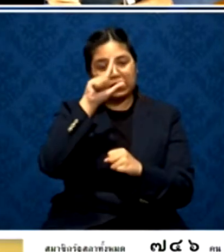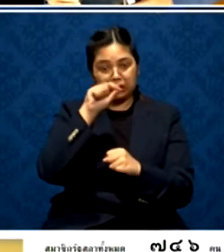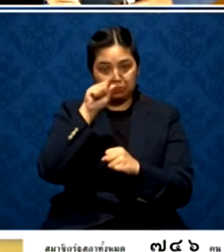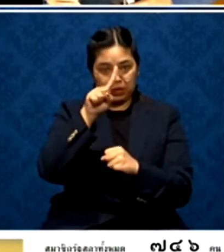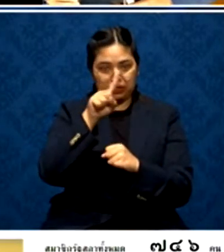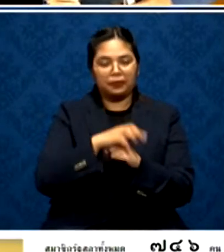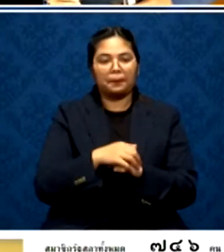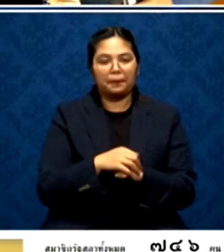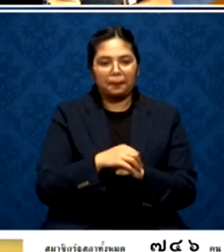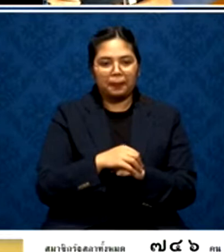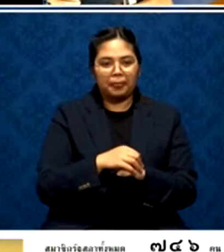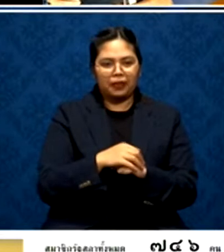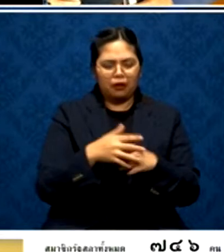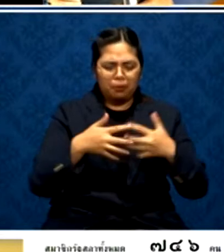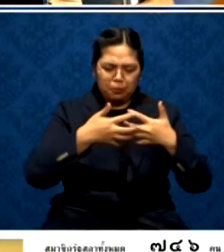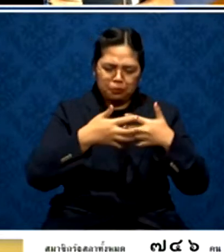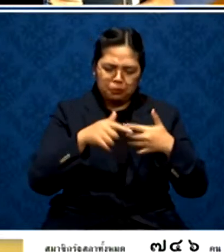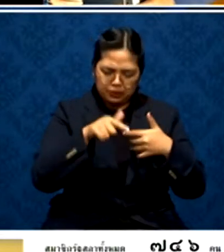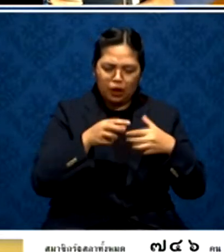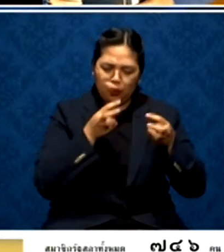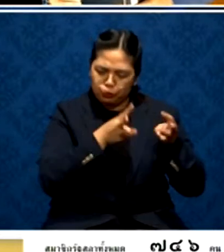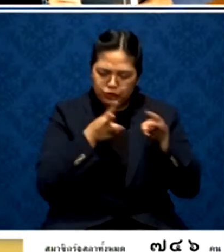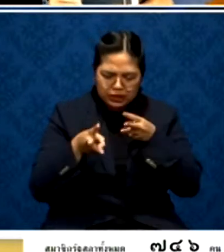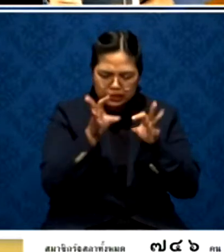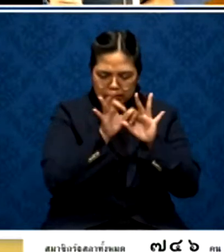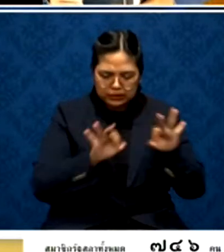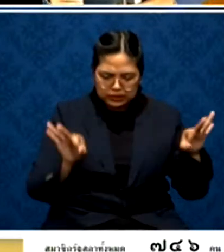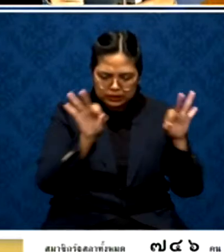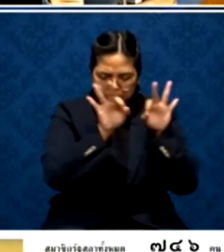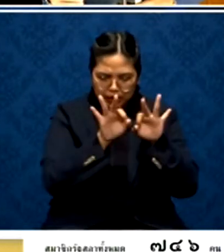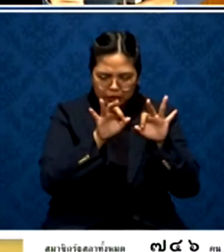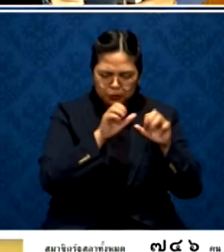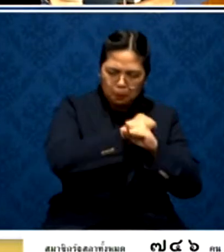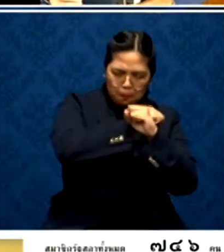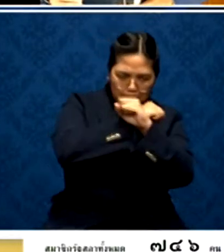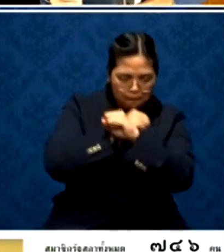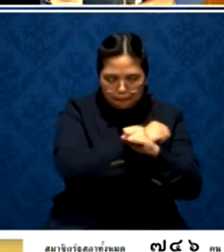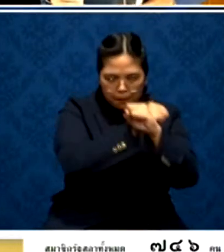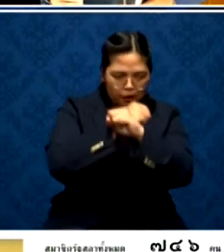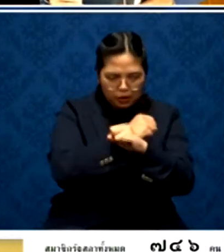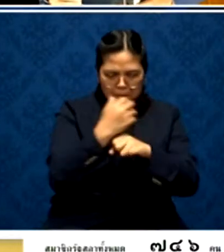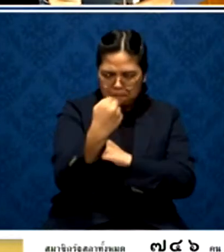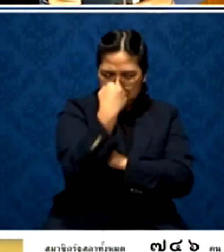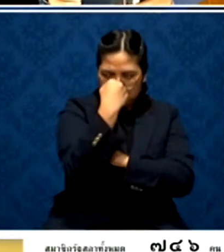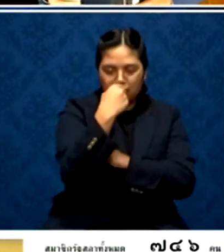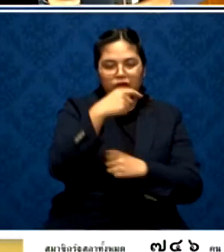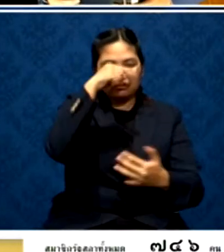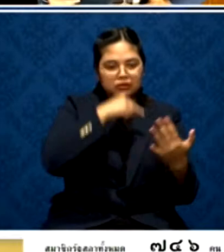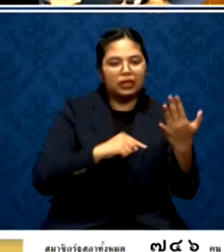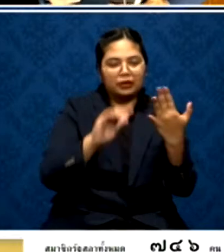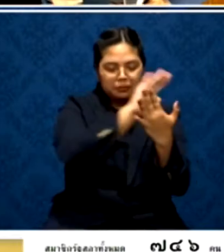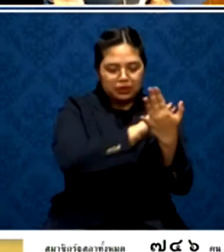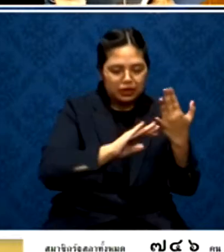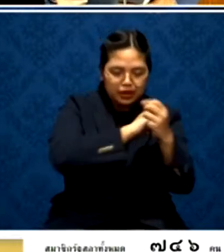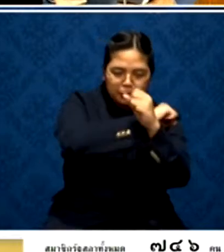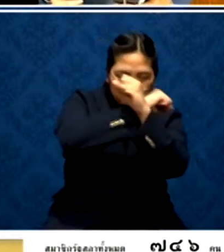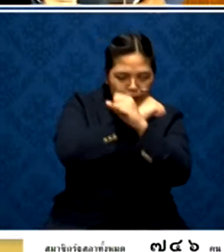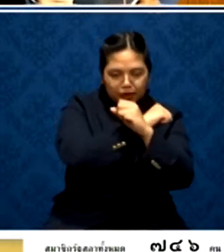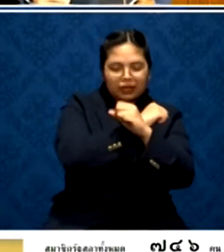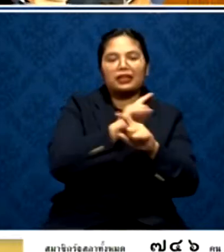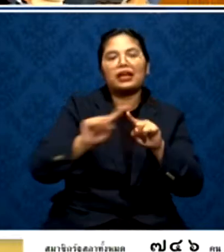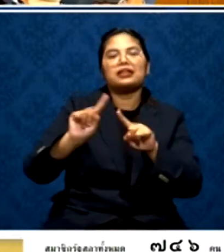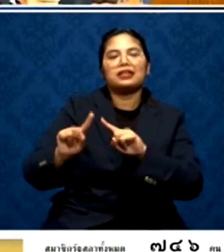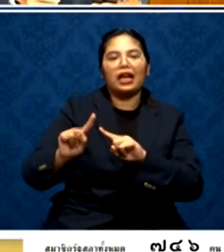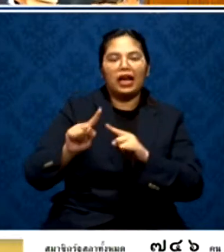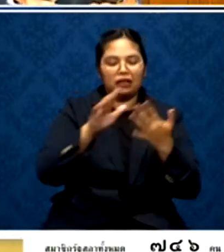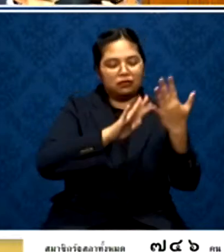และเป็นกลไกสำคัญในการพิทักษ์เอกราชสร้างความมั่นคงและความปลอดภัยในทุก